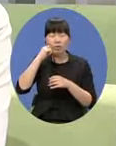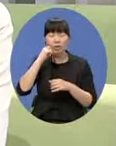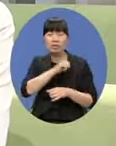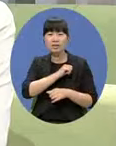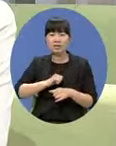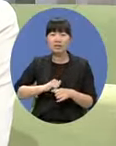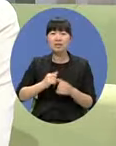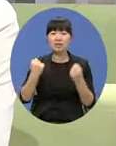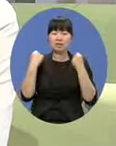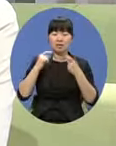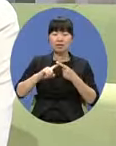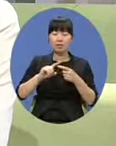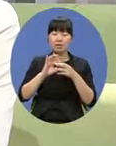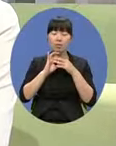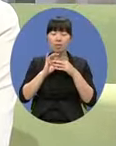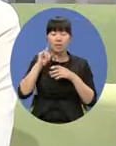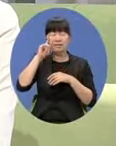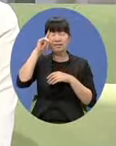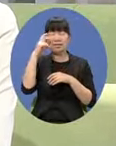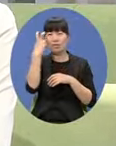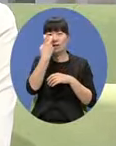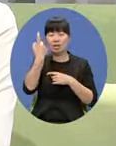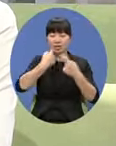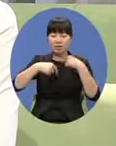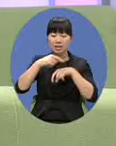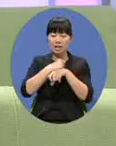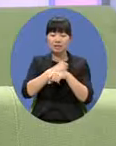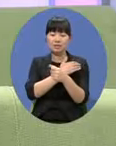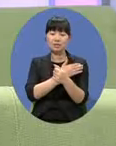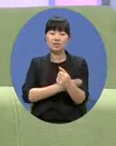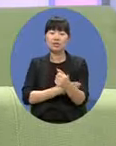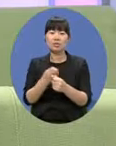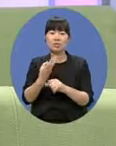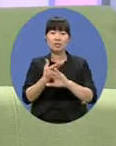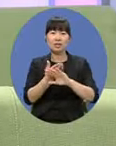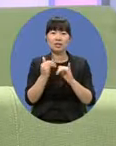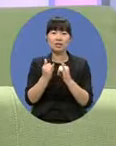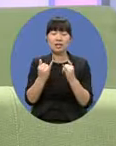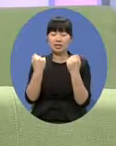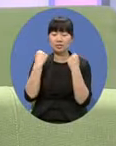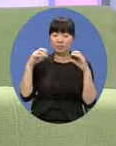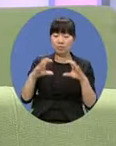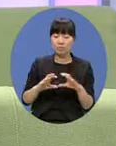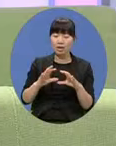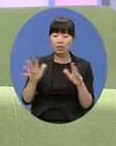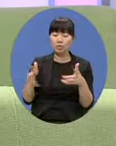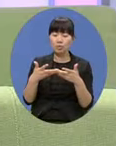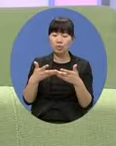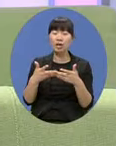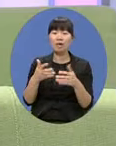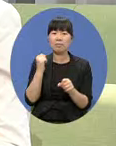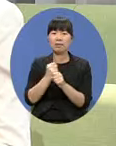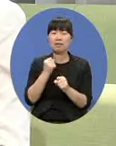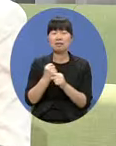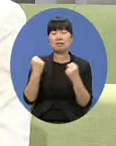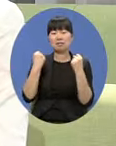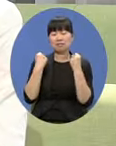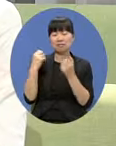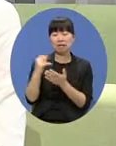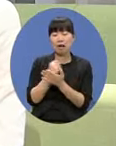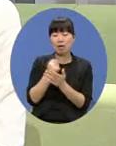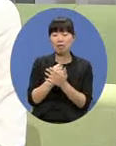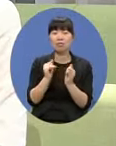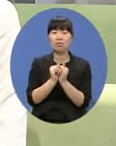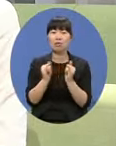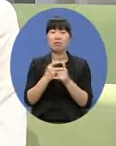힘, 또 그걸 통해서 스트레스를 관리하는 능력, 그리고 다른 사람과 힘을 모아서 조화롭게 해나가는 힘, 이런 걸 얻은